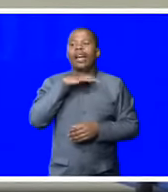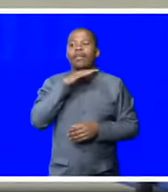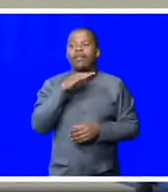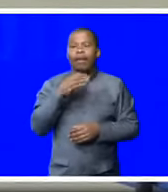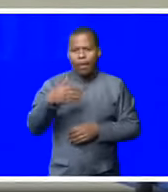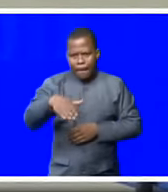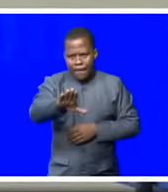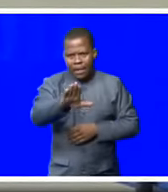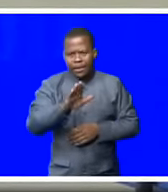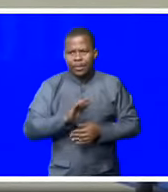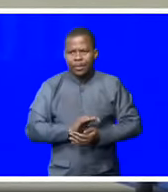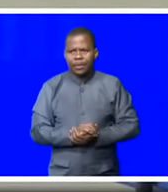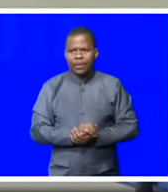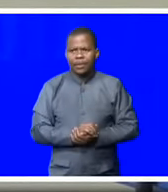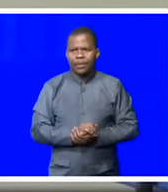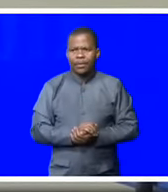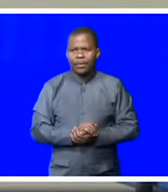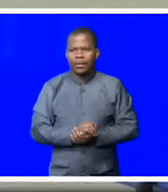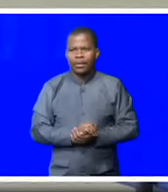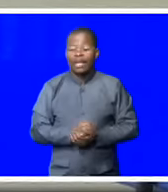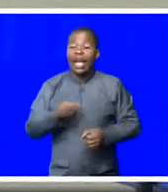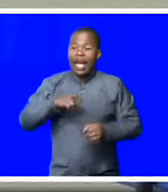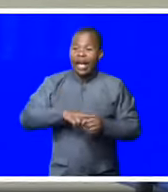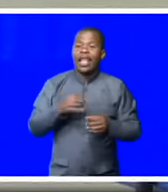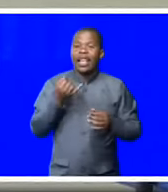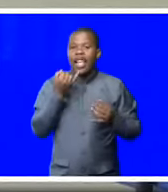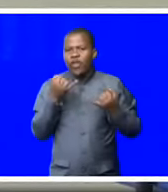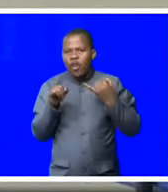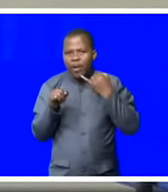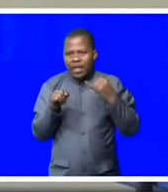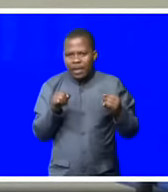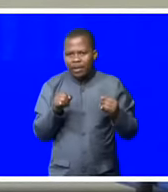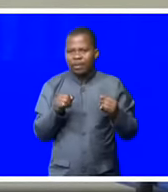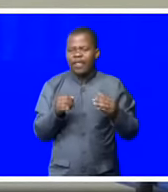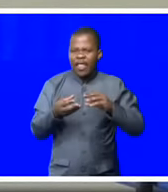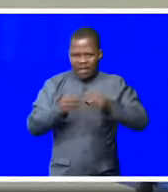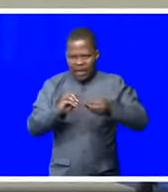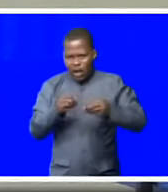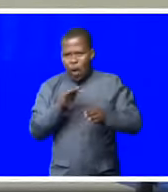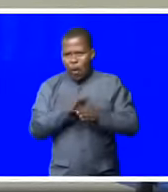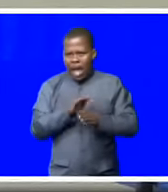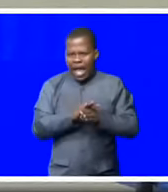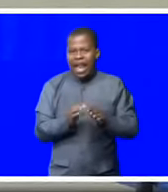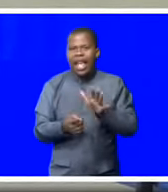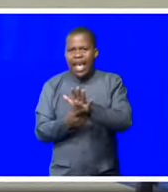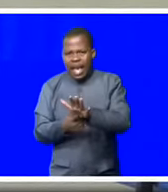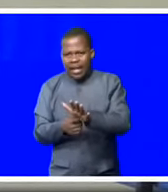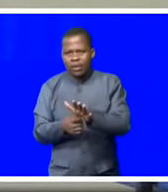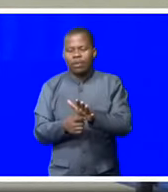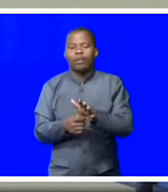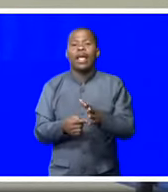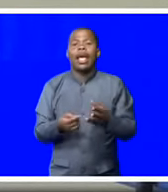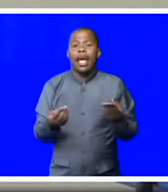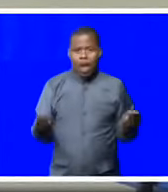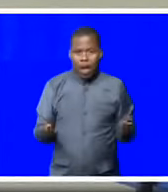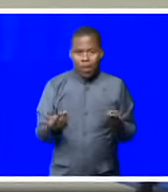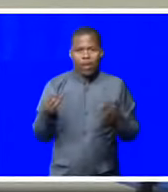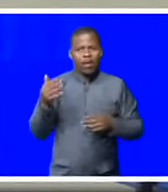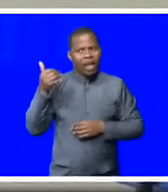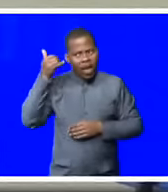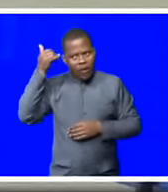updated yonke in terms of ma contacts abo.